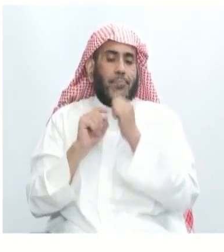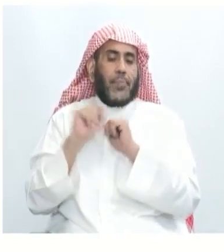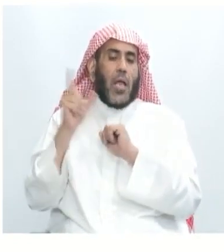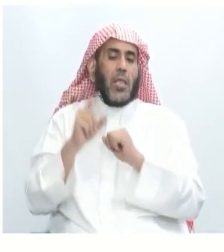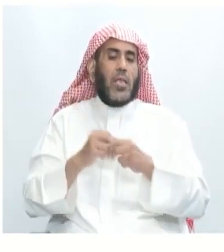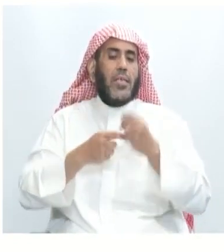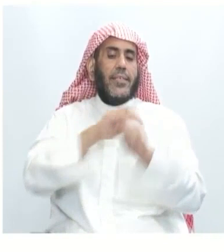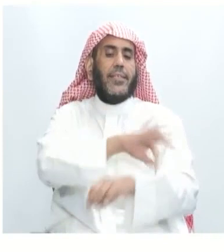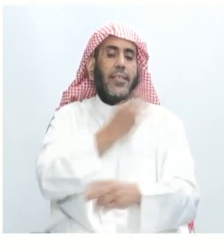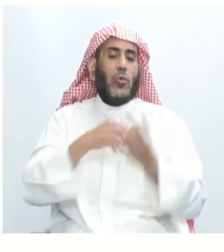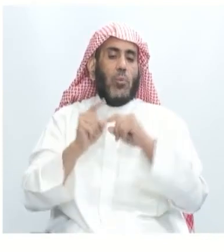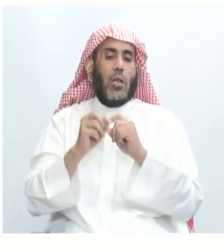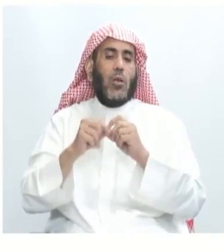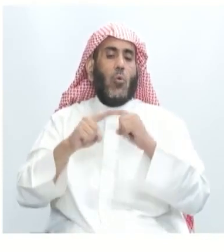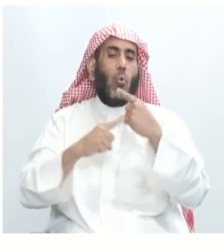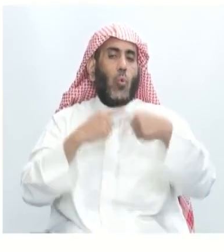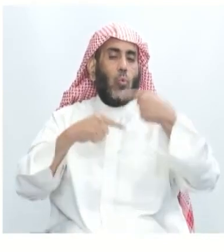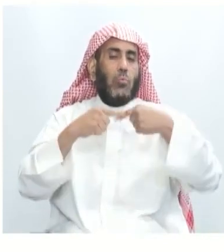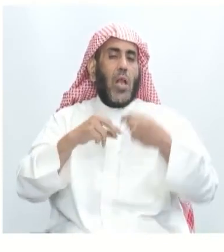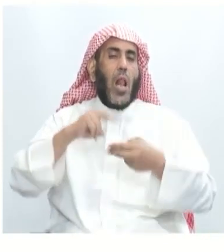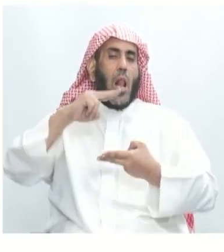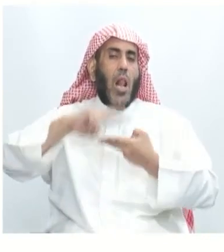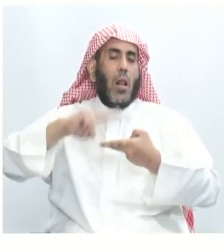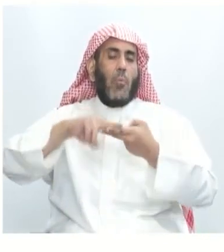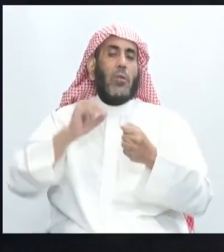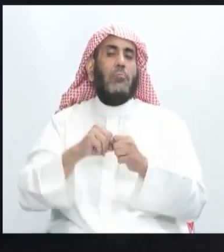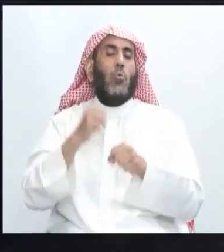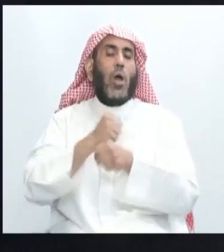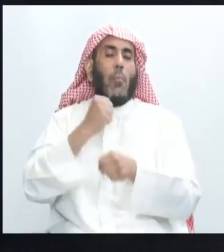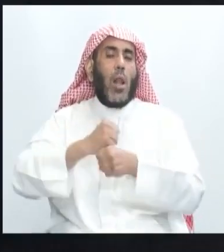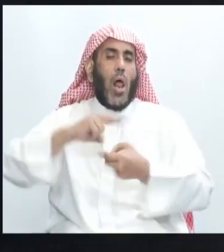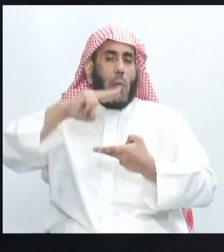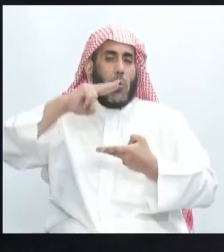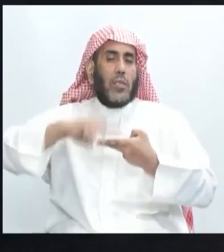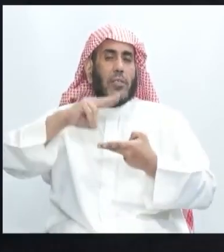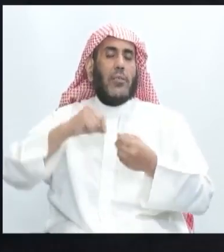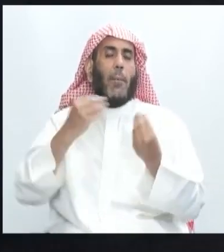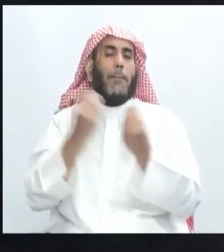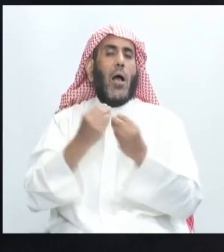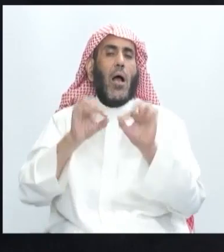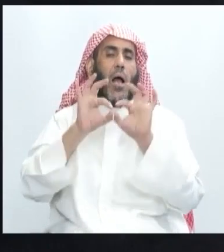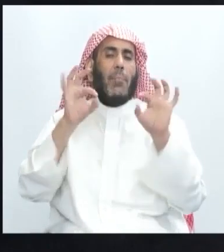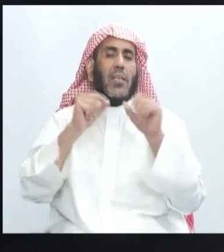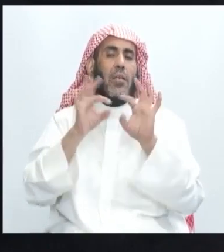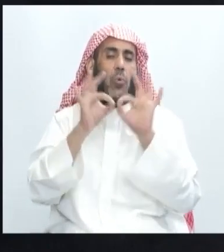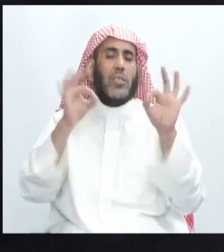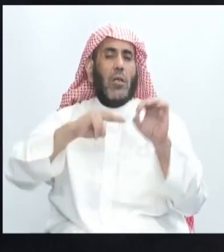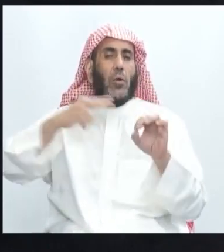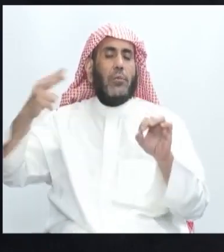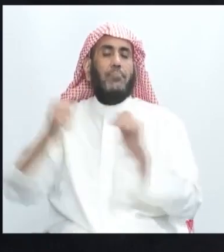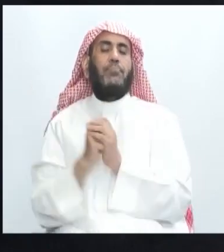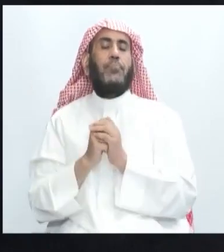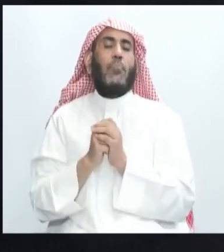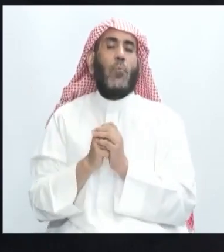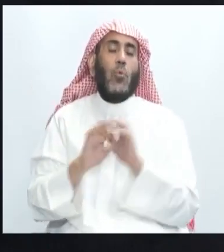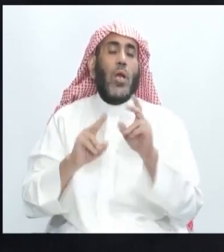تجربه لخطوط مجال مغناطيسي ولعمل المغناطيس مع البطاريه واسلاك وما الى ذلك هنا